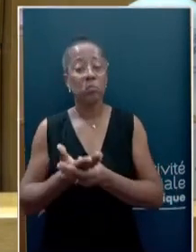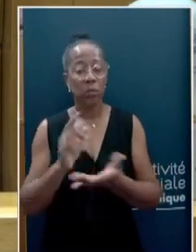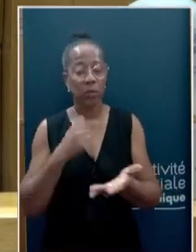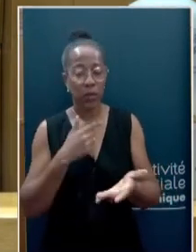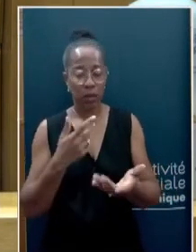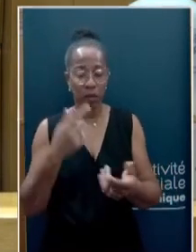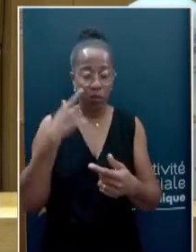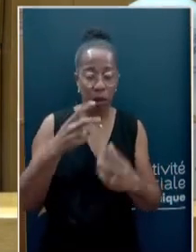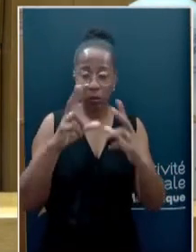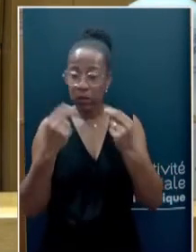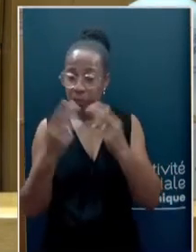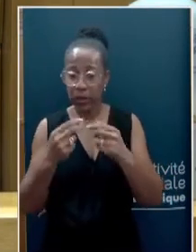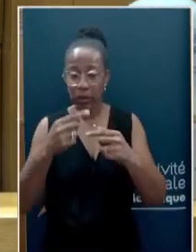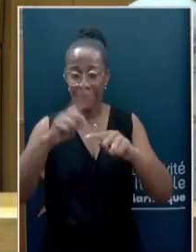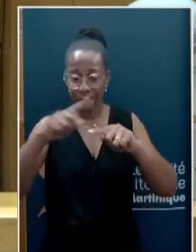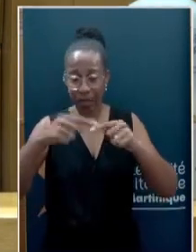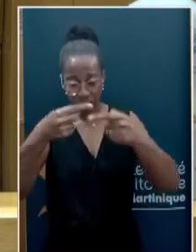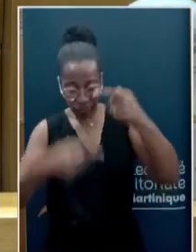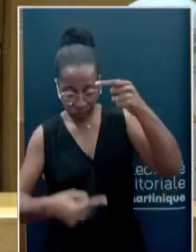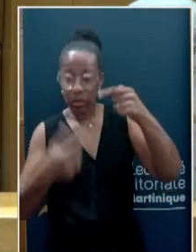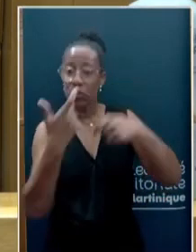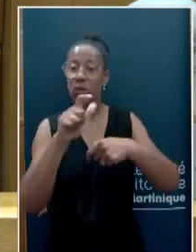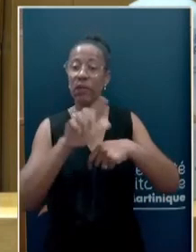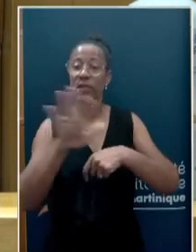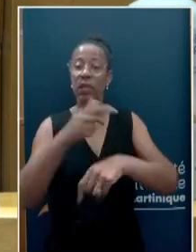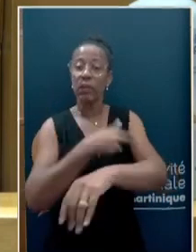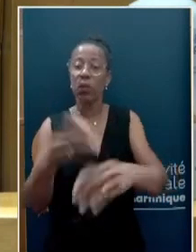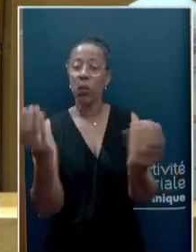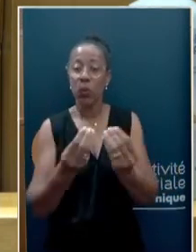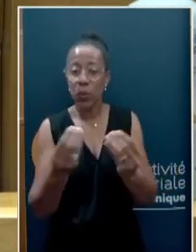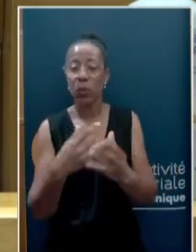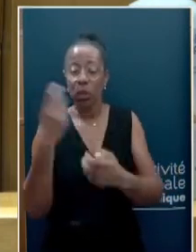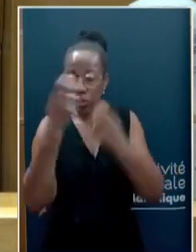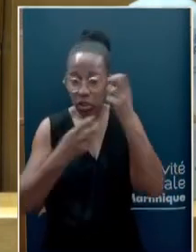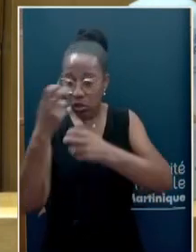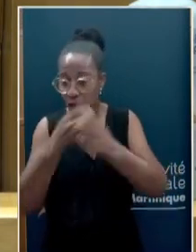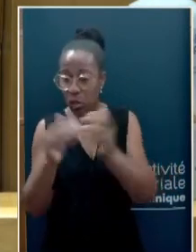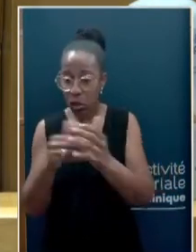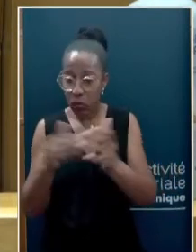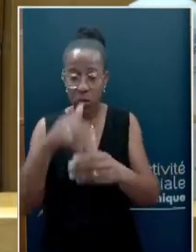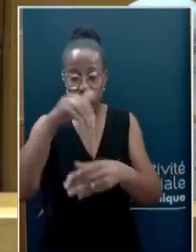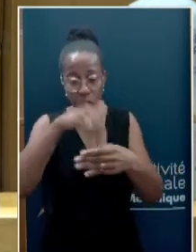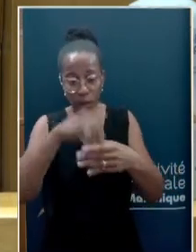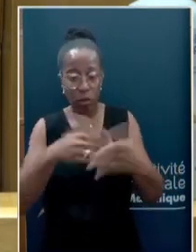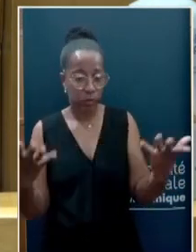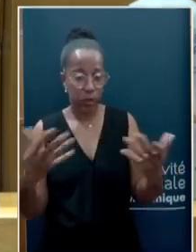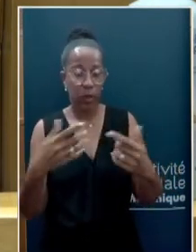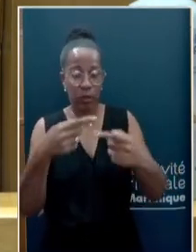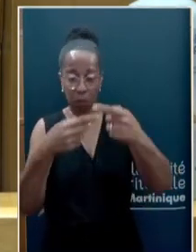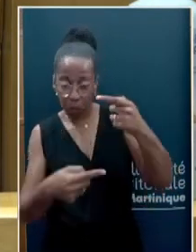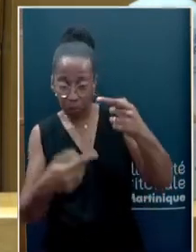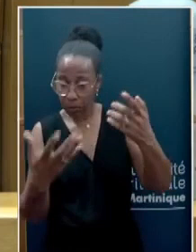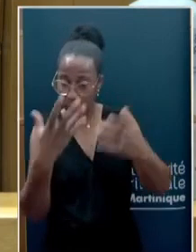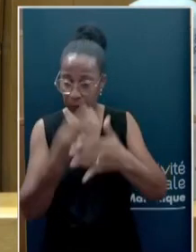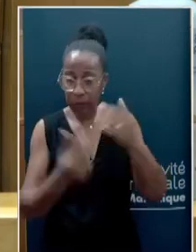le détail. Je l'ai encore cherché là, dans votre groupe AV de 797 pages. Je n'ai pas